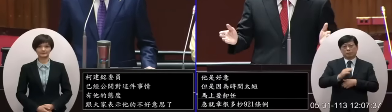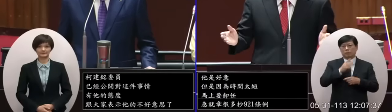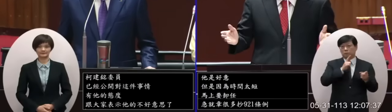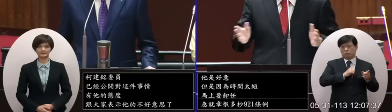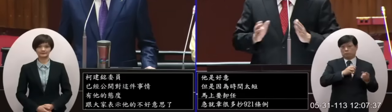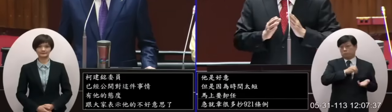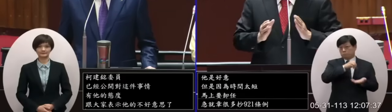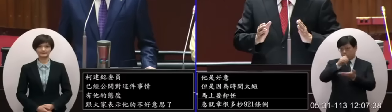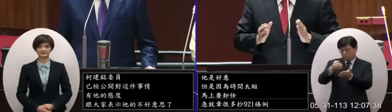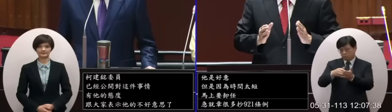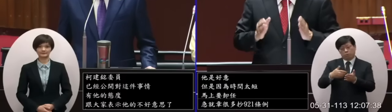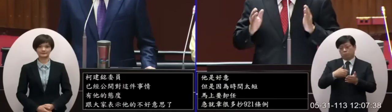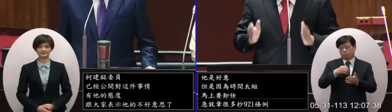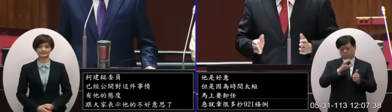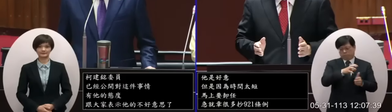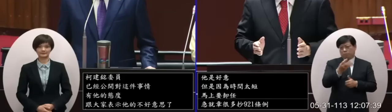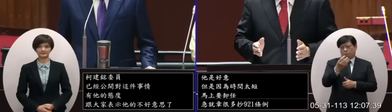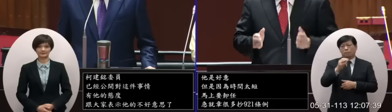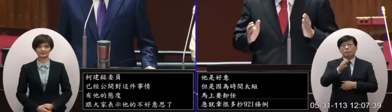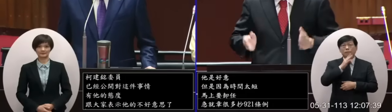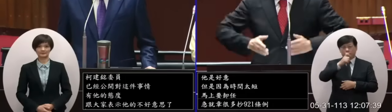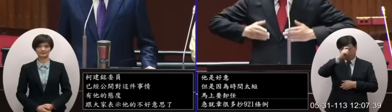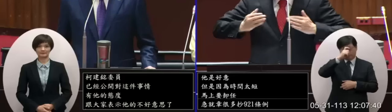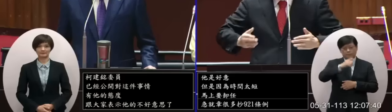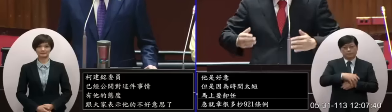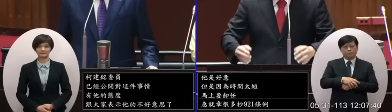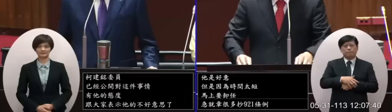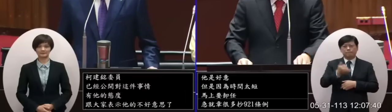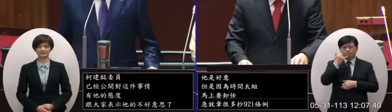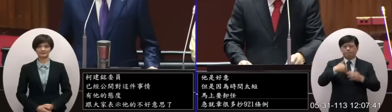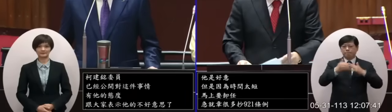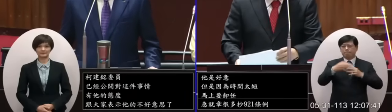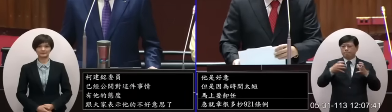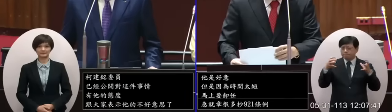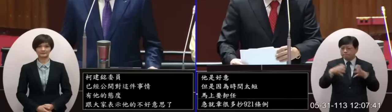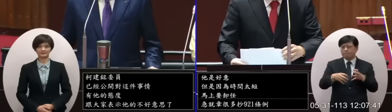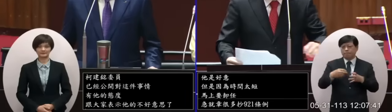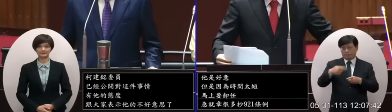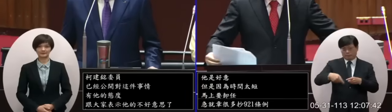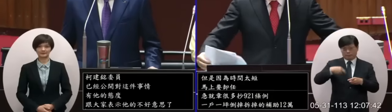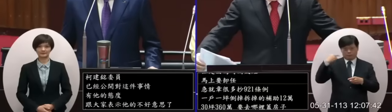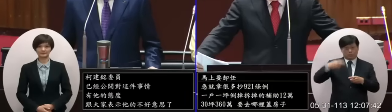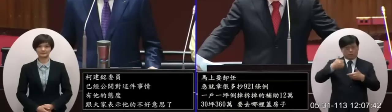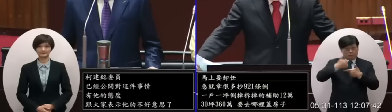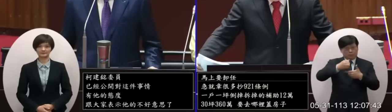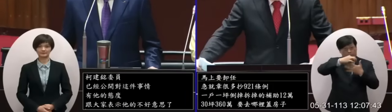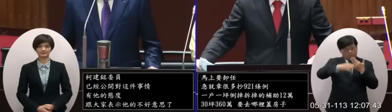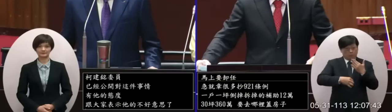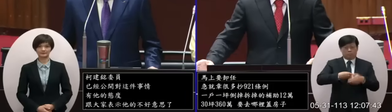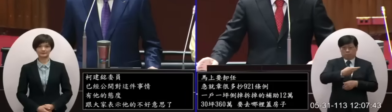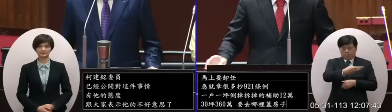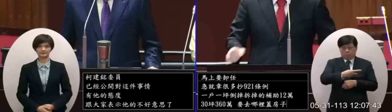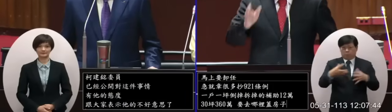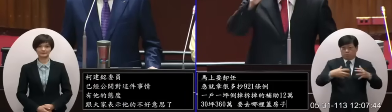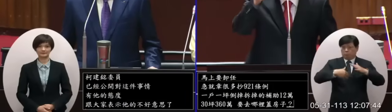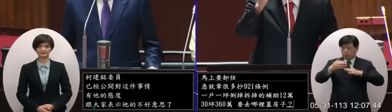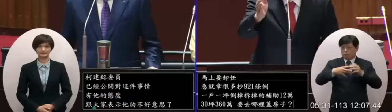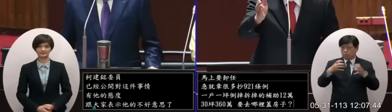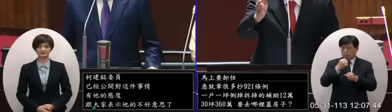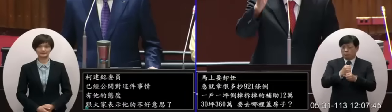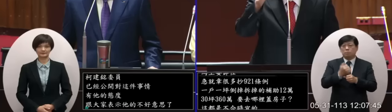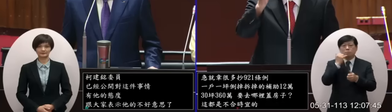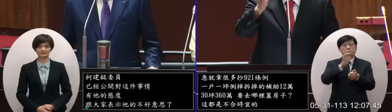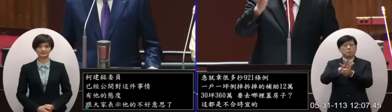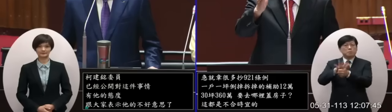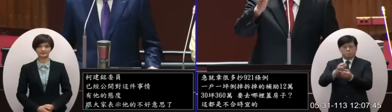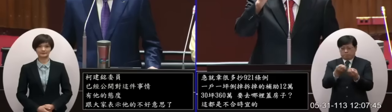他拿出来以后，我们没有怪他，但是希望我们一起把重建条例，我们两院一起合作，让灾